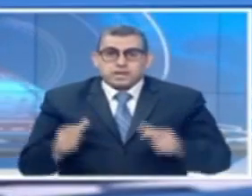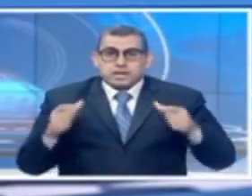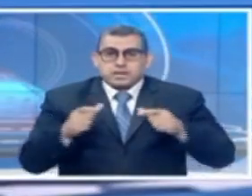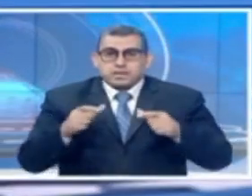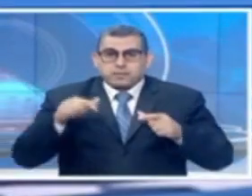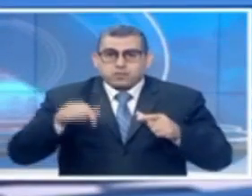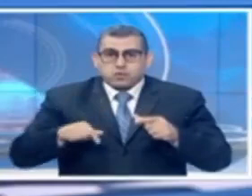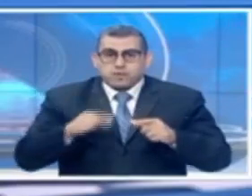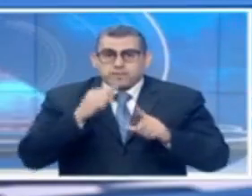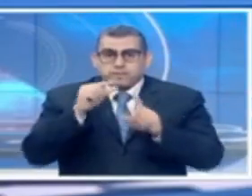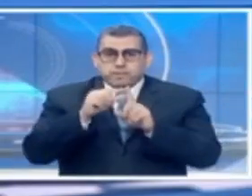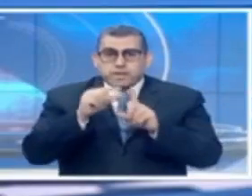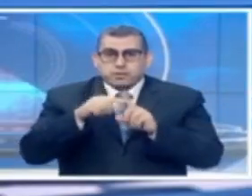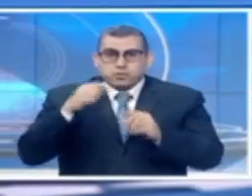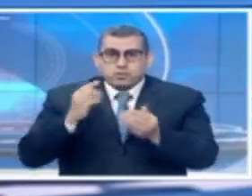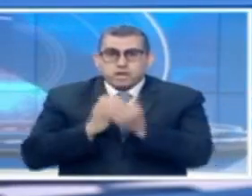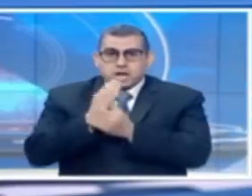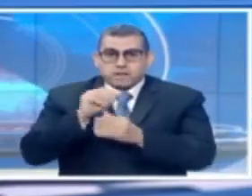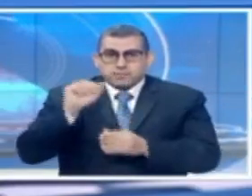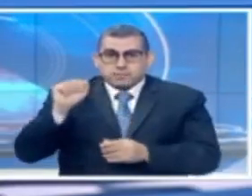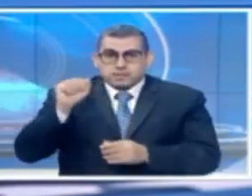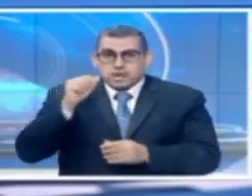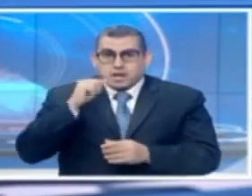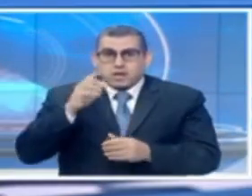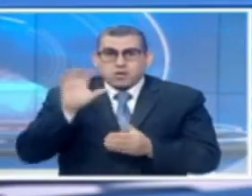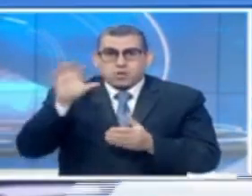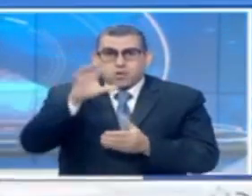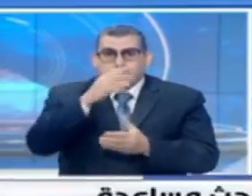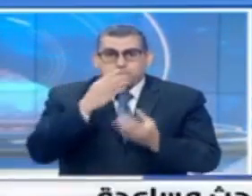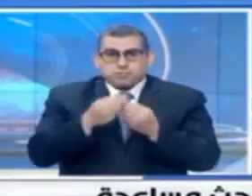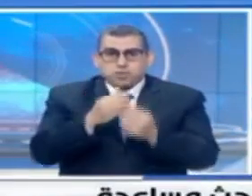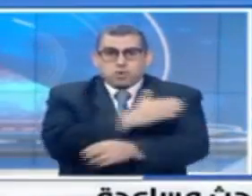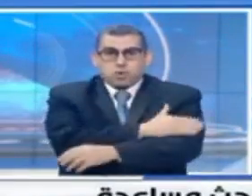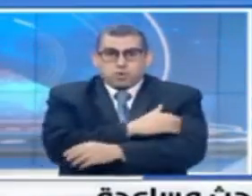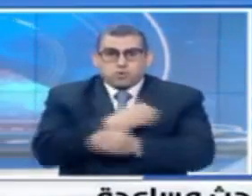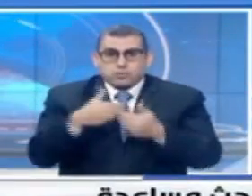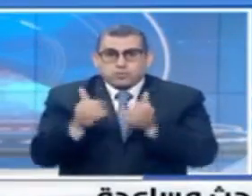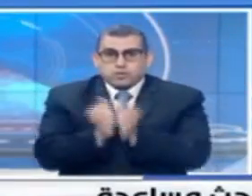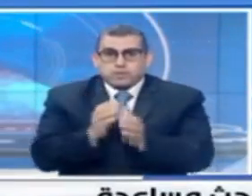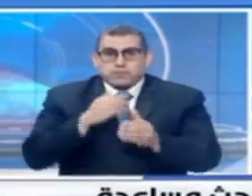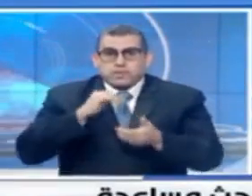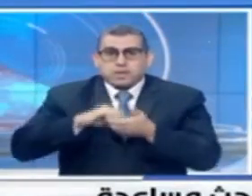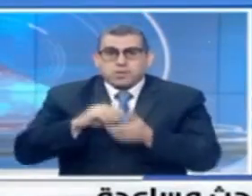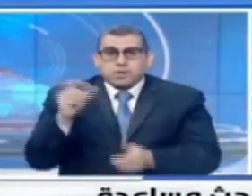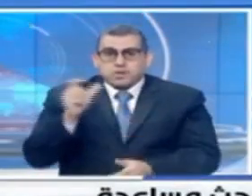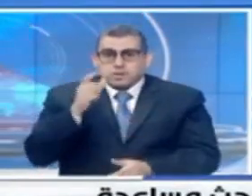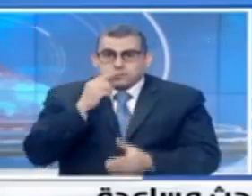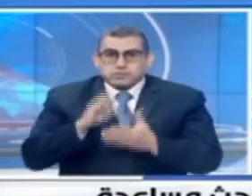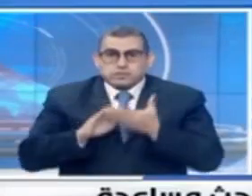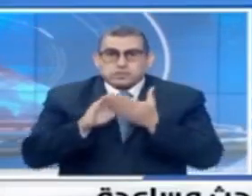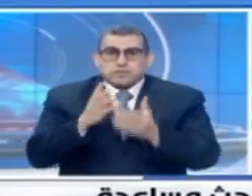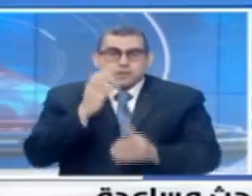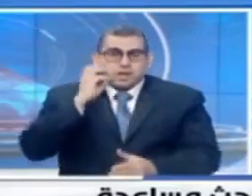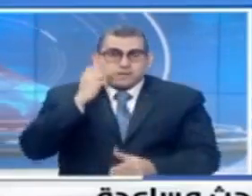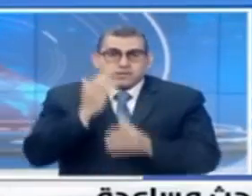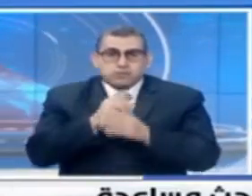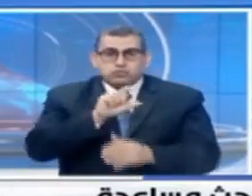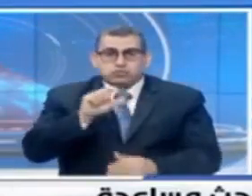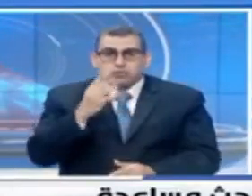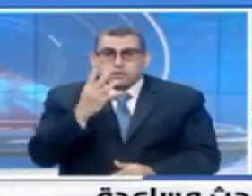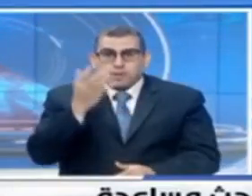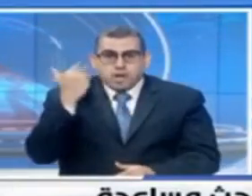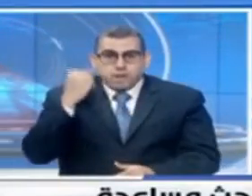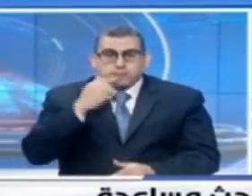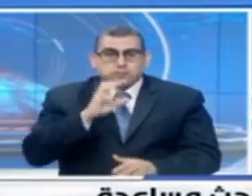يجتمع في باكستان اليوم وزراء خارجية عدد كبير من الدول الأعضاء في منظمة التعاون الإسلامي لبحث سبل مساعدة أفغانستان بعد 4 أشهر من استيلاء